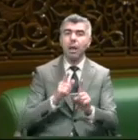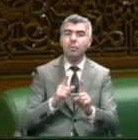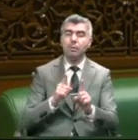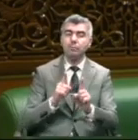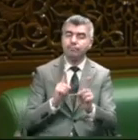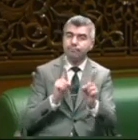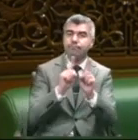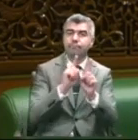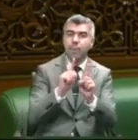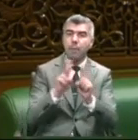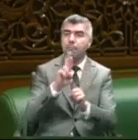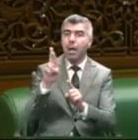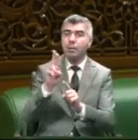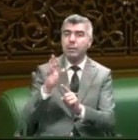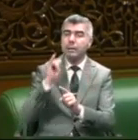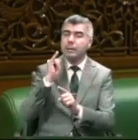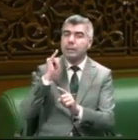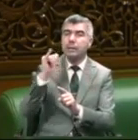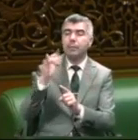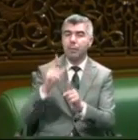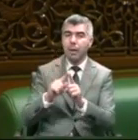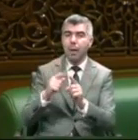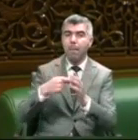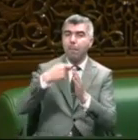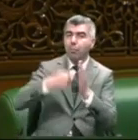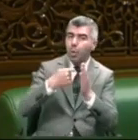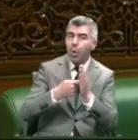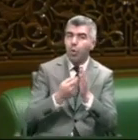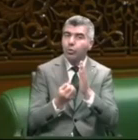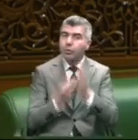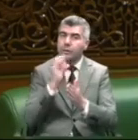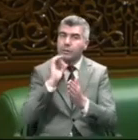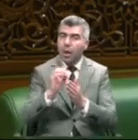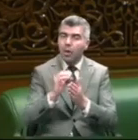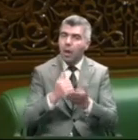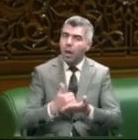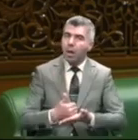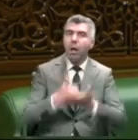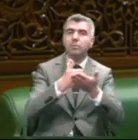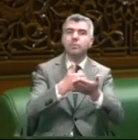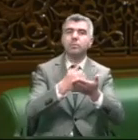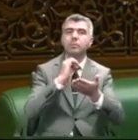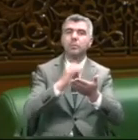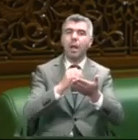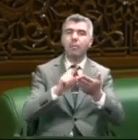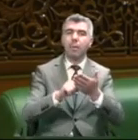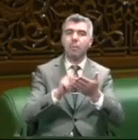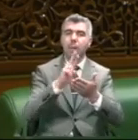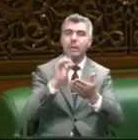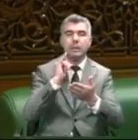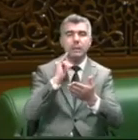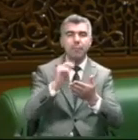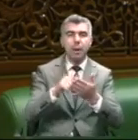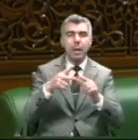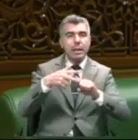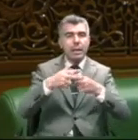الساميه التي يليها صاحب الجلاله للمشاريع المبتكره التي من شانها تعزيز السياده الصناعيه وتقويه علامه